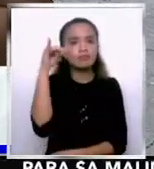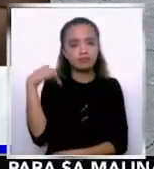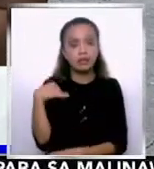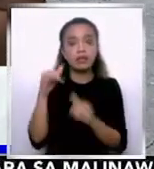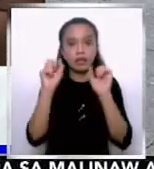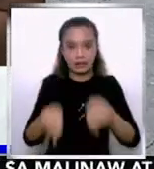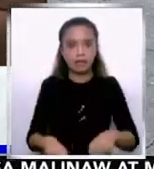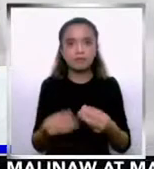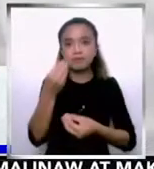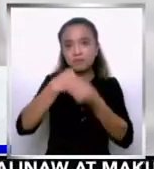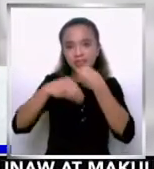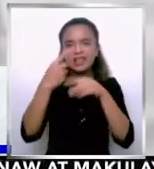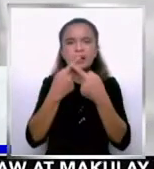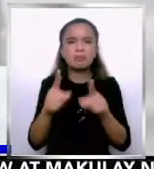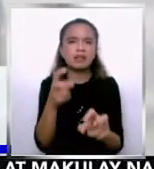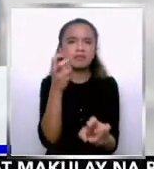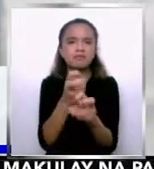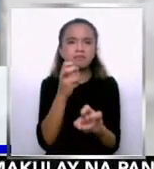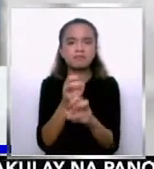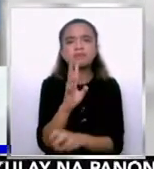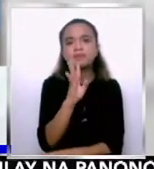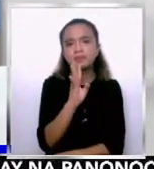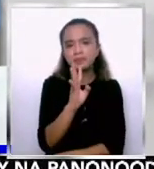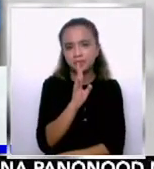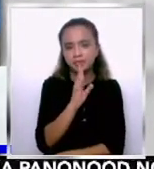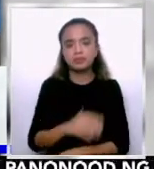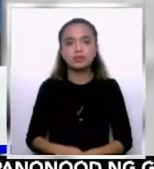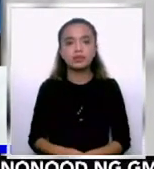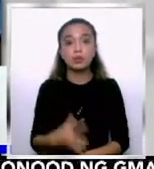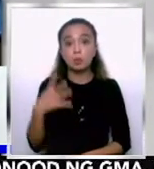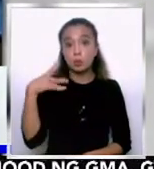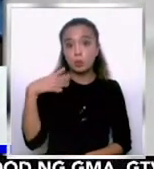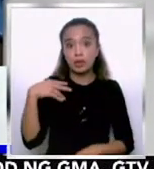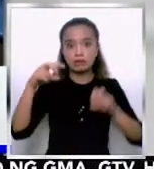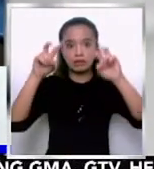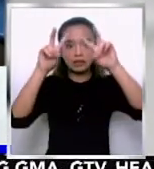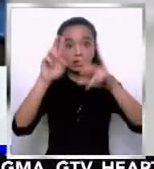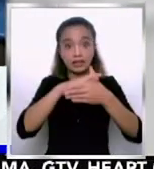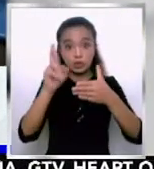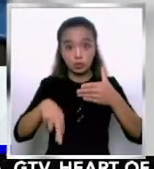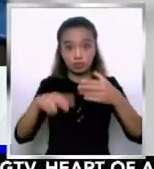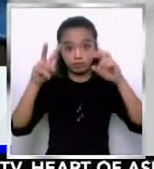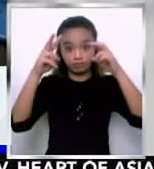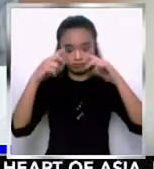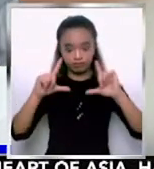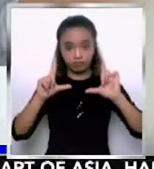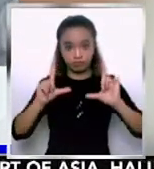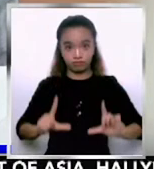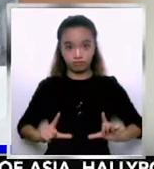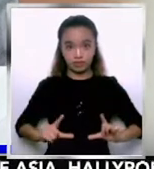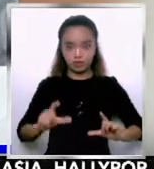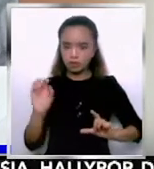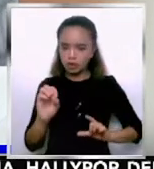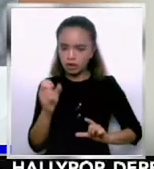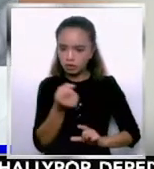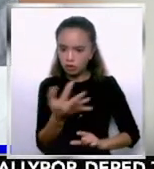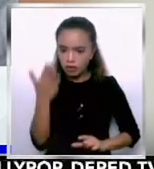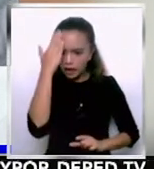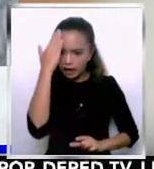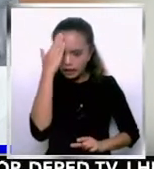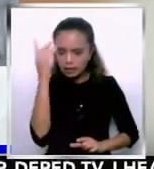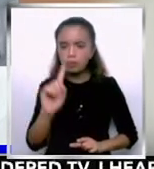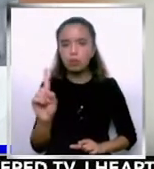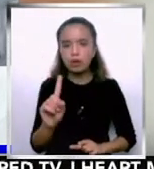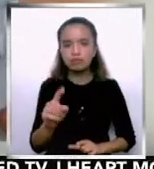pero hirap pa rin magsalita. Hinihintay pa ang resulta ng x-ray test para matukoy ang mga pinsala nito sa katawan. Pagka sa mga bagay na ganyan,